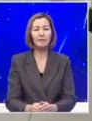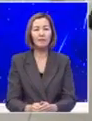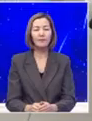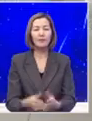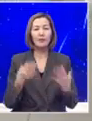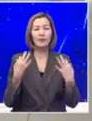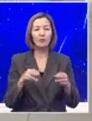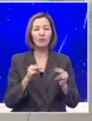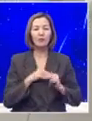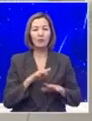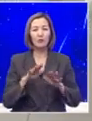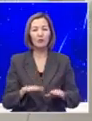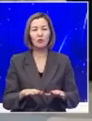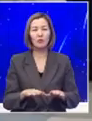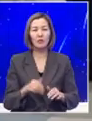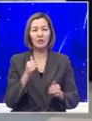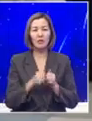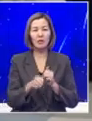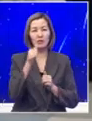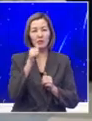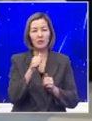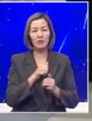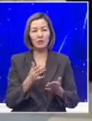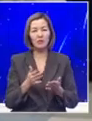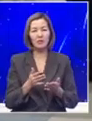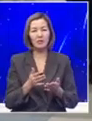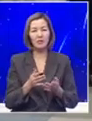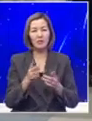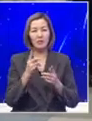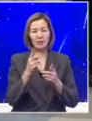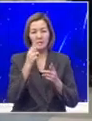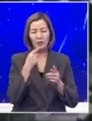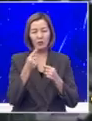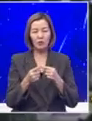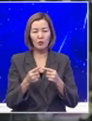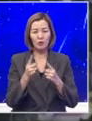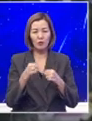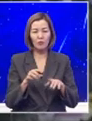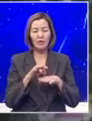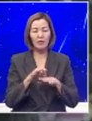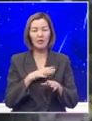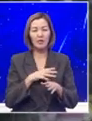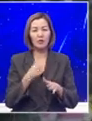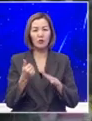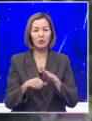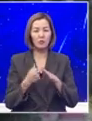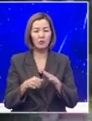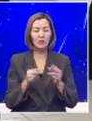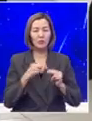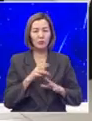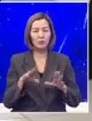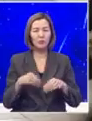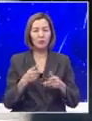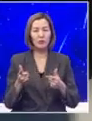Бос жұмыс орындары жәрменкесі ай сайын дәстүрлі түрде ұйымдастырылатын шара. Мақсат айқын, жұмыссыздар мен жұмыс беруші мекеме